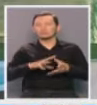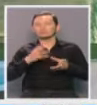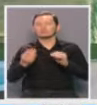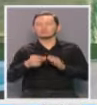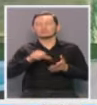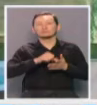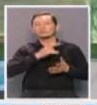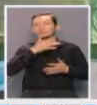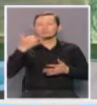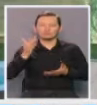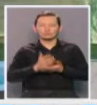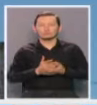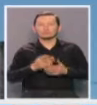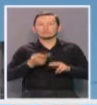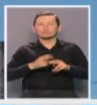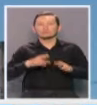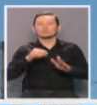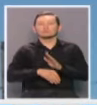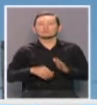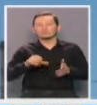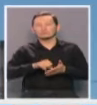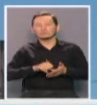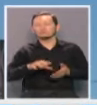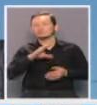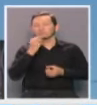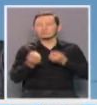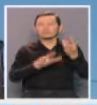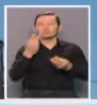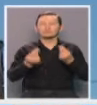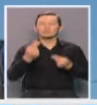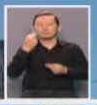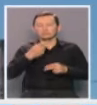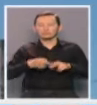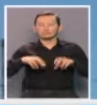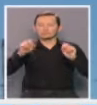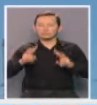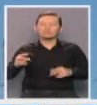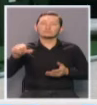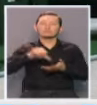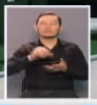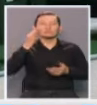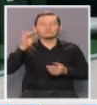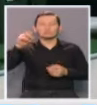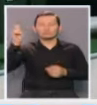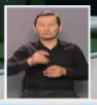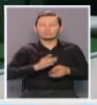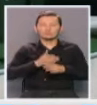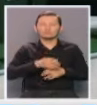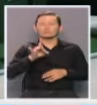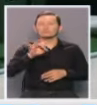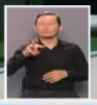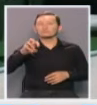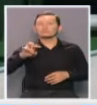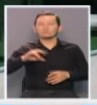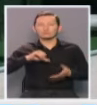соответствуют современным требованиям. В нескольких местах бьют красивые фонтаны. Специально приехавший на открытие из Алматы гость Роман